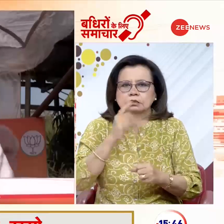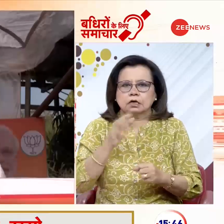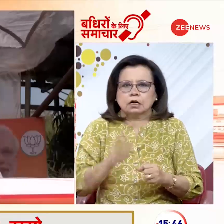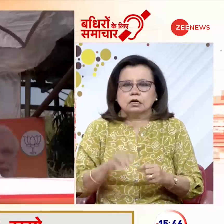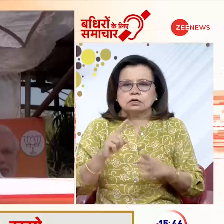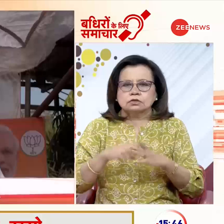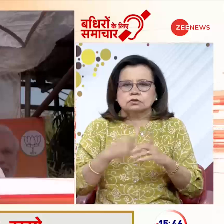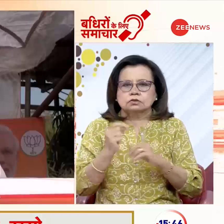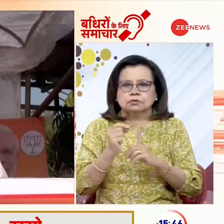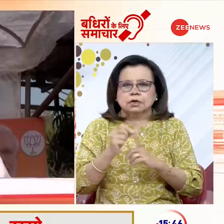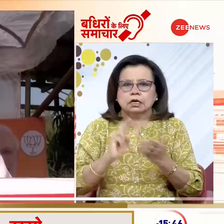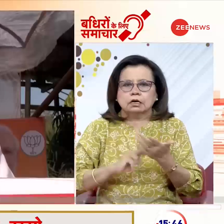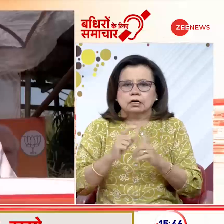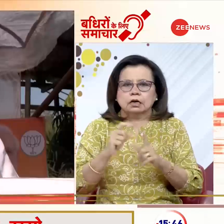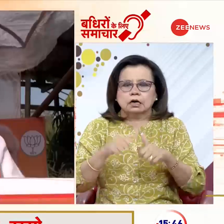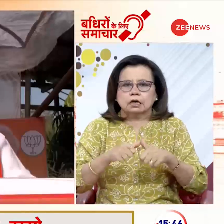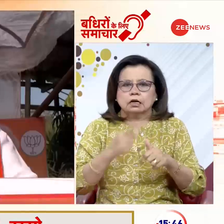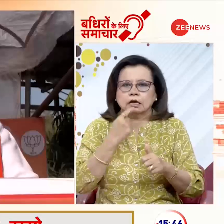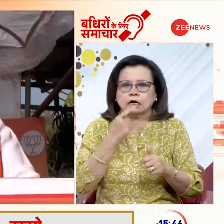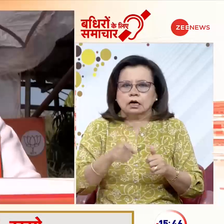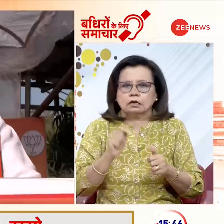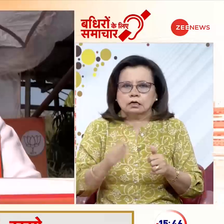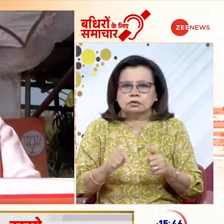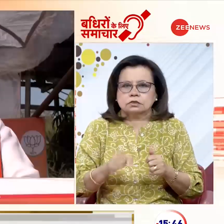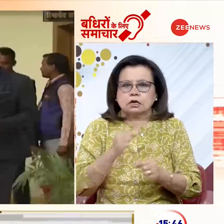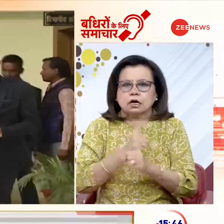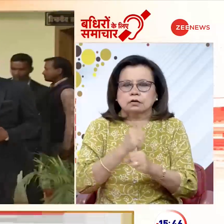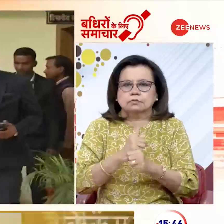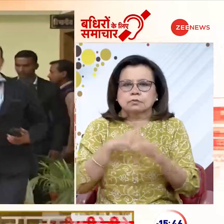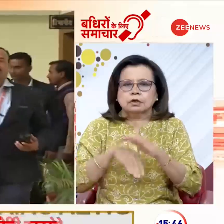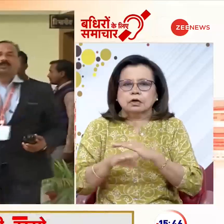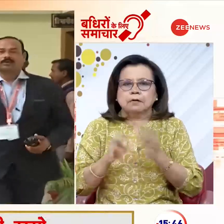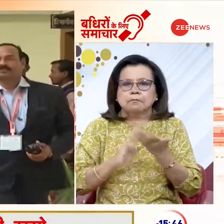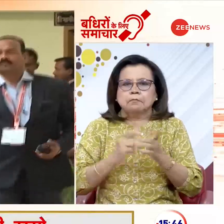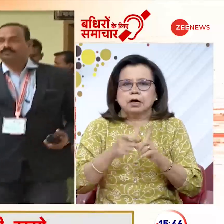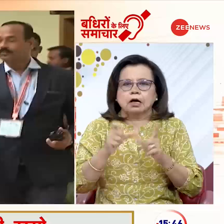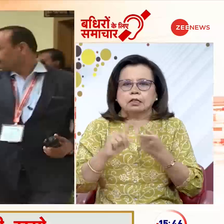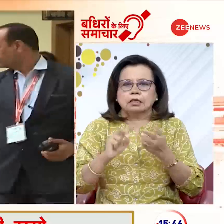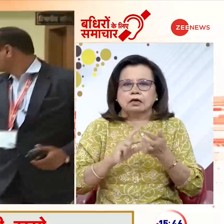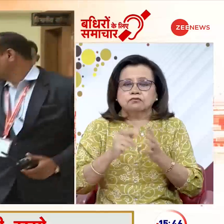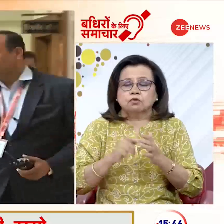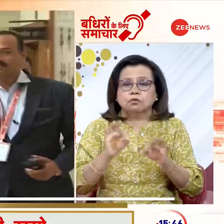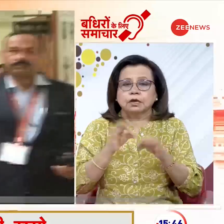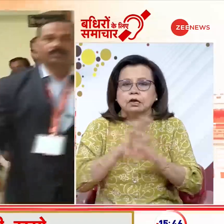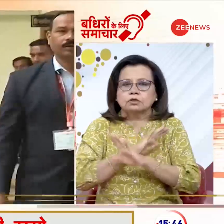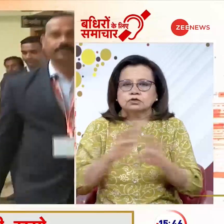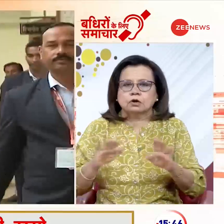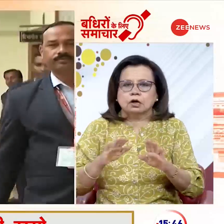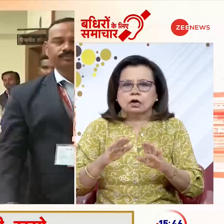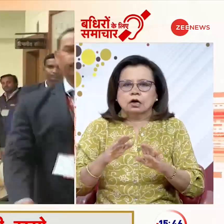साधा। जेपी नड्डा ने कहा कि इस सरकार ने महादेव को भी नहीं